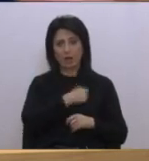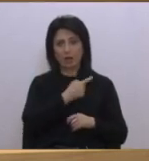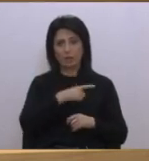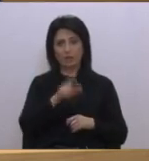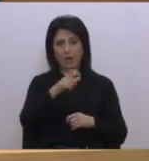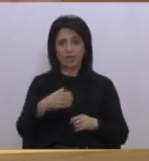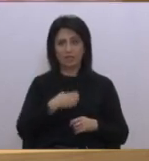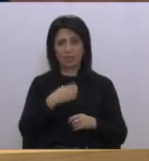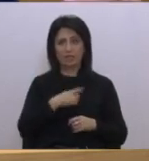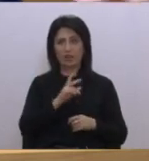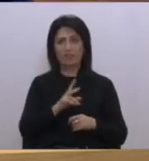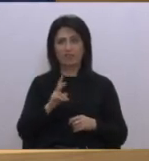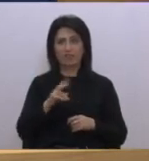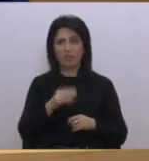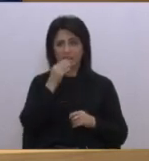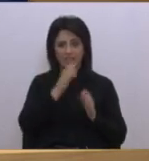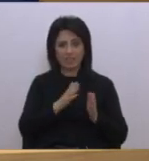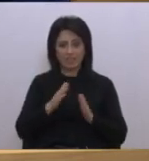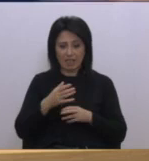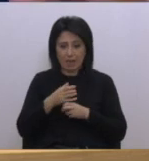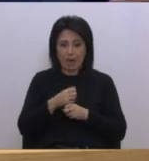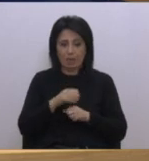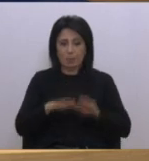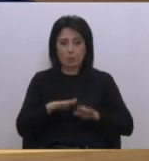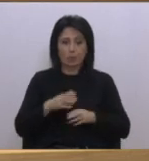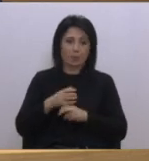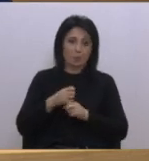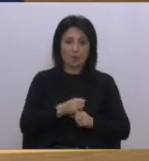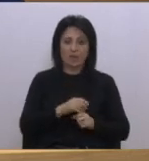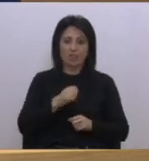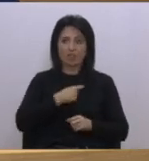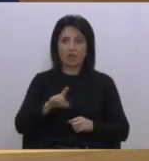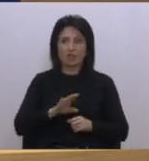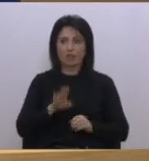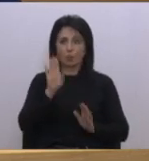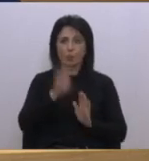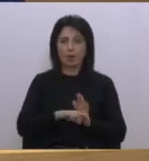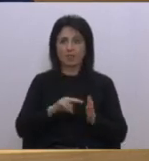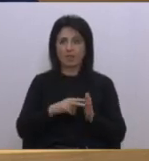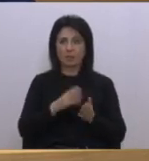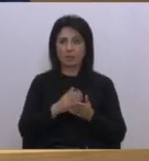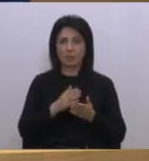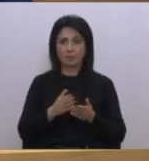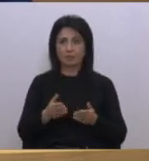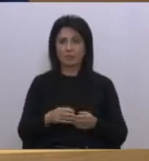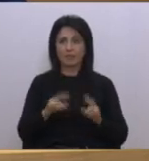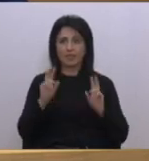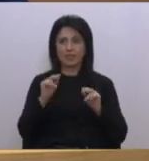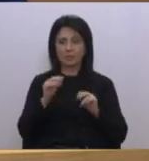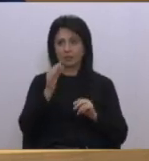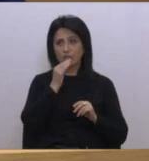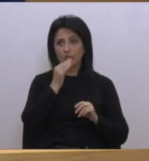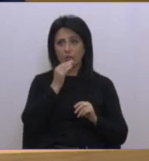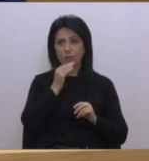ხალხს ეშინია და ვიღაცა დიეტაზე ჯდება რომ გახდეს და ვიღაცა, რა ვიცი, კიდე უარესი გეგმები აქვს და ნუ საბედნიეროდ